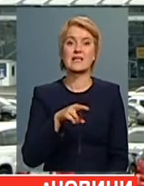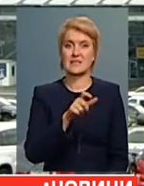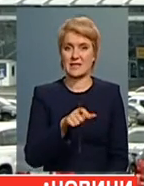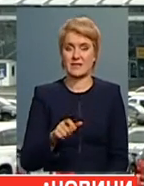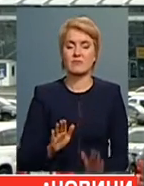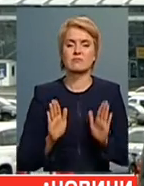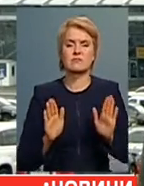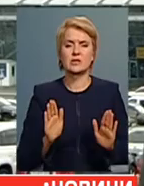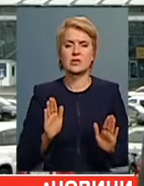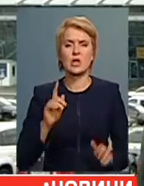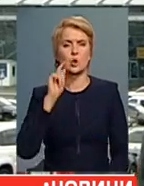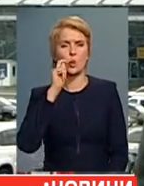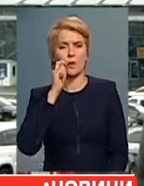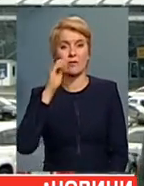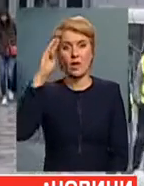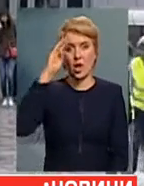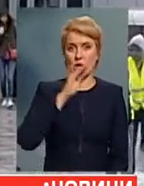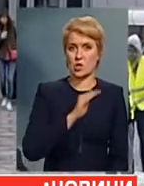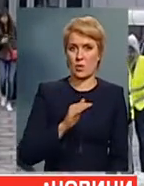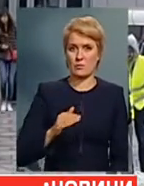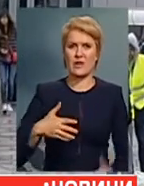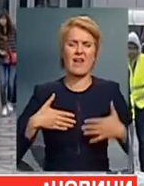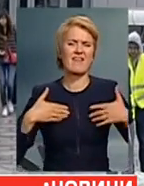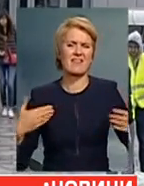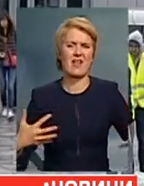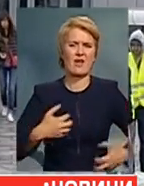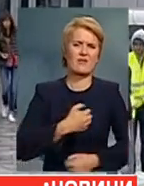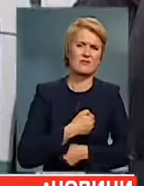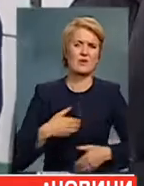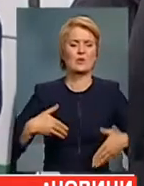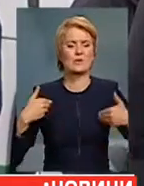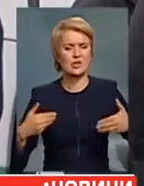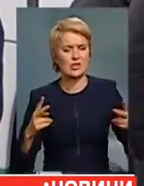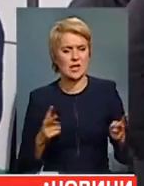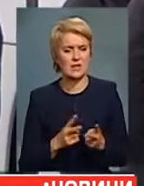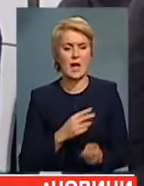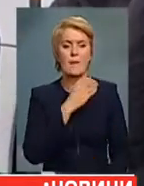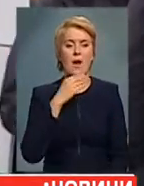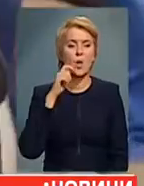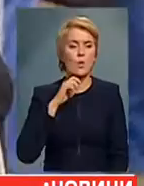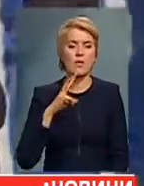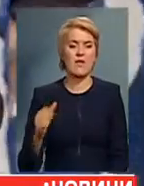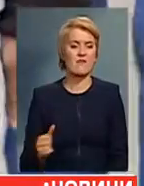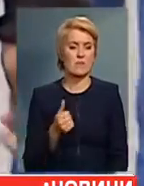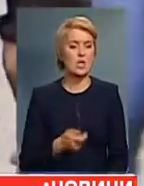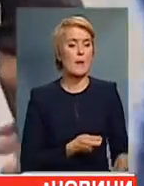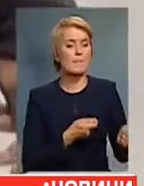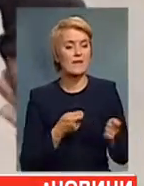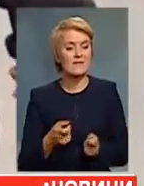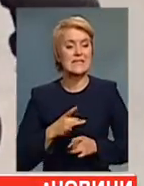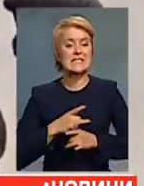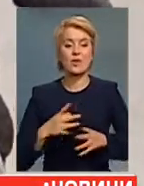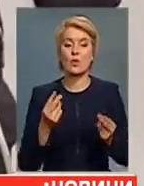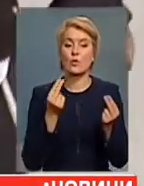них самі чоловіки та хлопчики. Вони веселі, радо вітаються із зустрічаючими. Багато з них в Україні вже не вперше привезли із собою